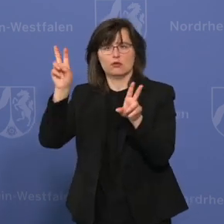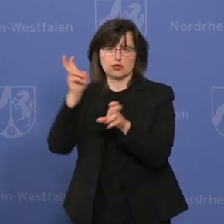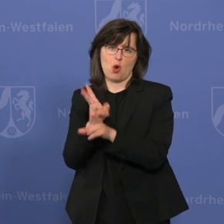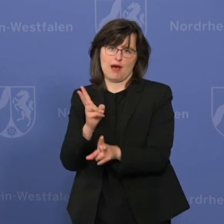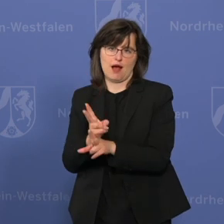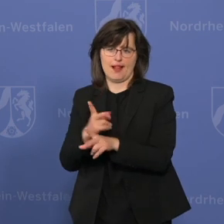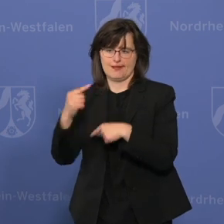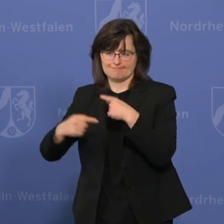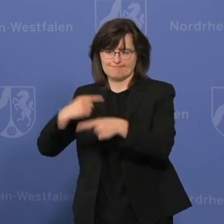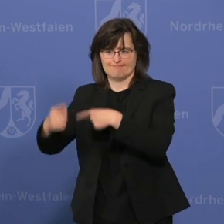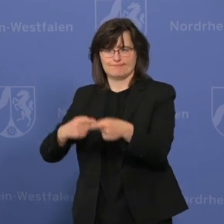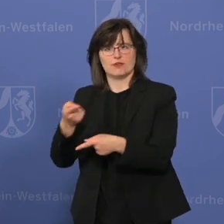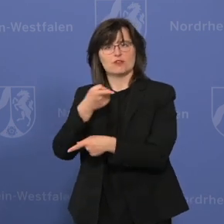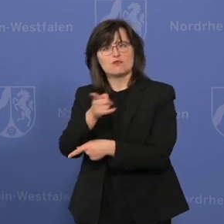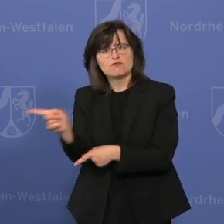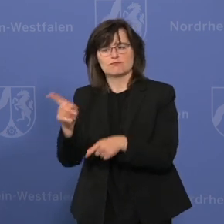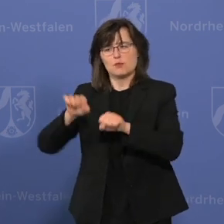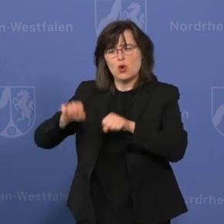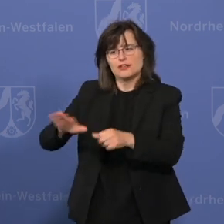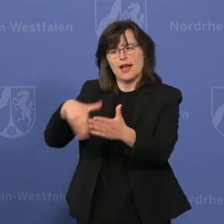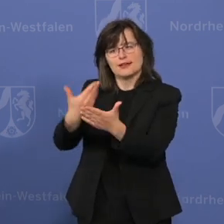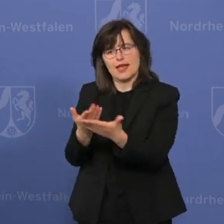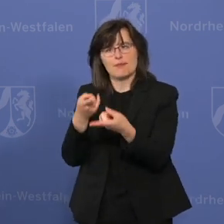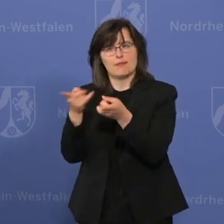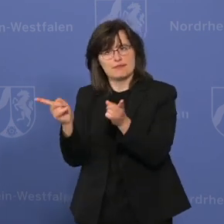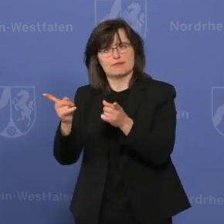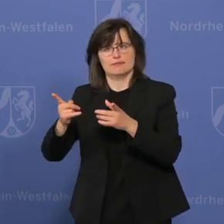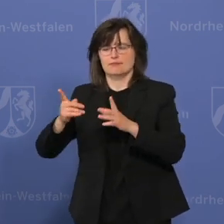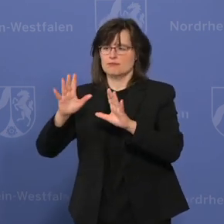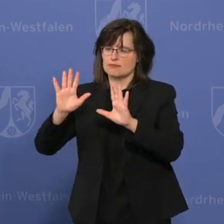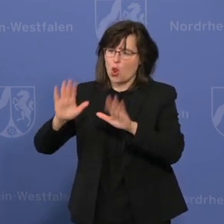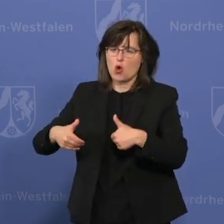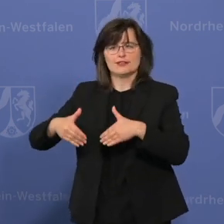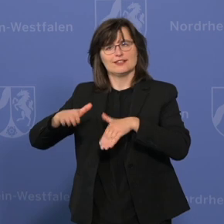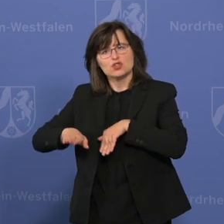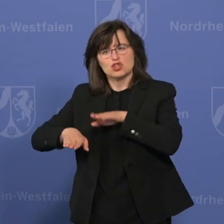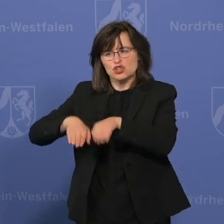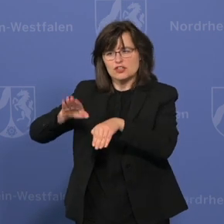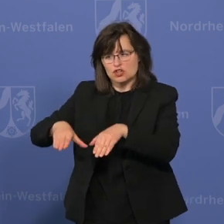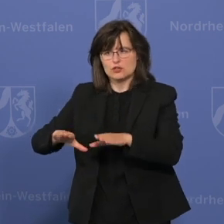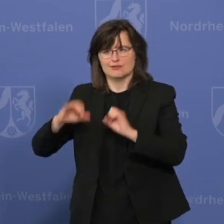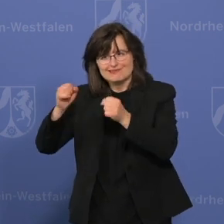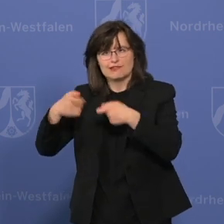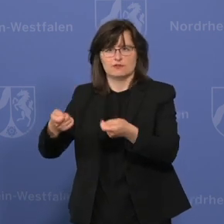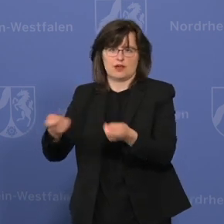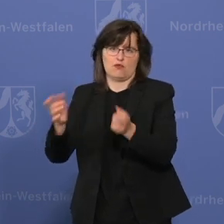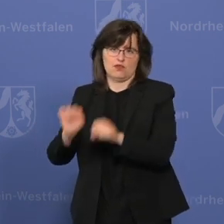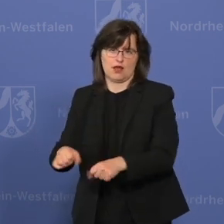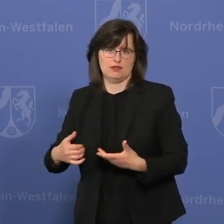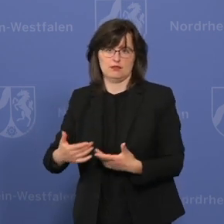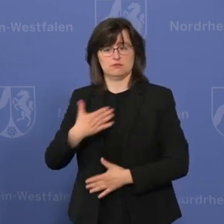die Möglichkeit öffnen, auch ihre Aktivität schrittweise wieder aufzunehmen. Das wird im Übrigen nach meinem Eindruck auch